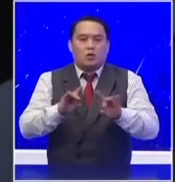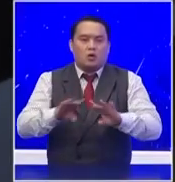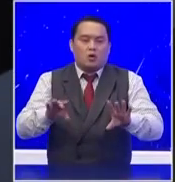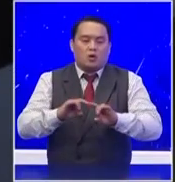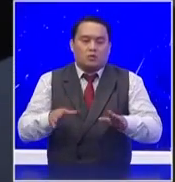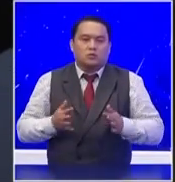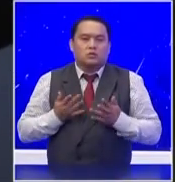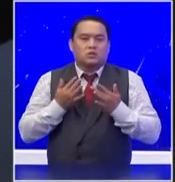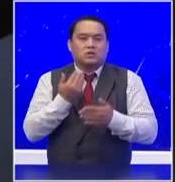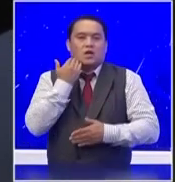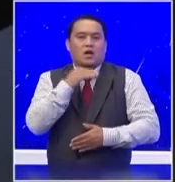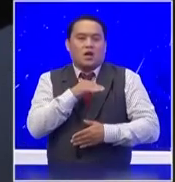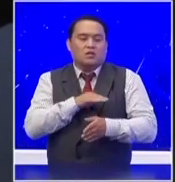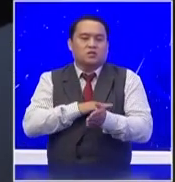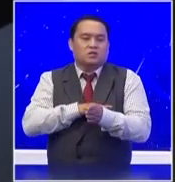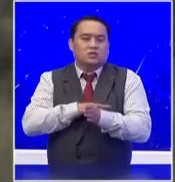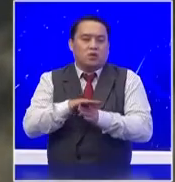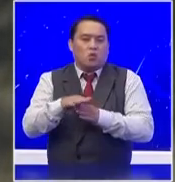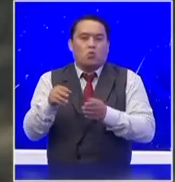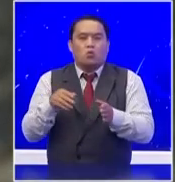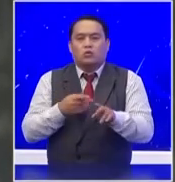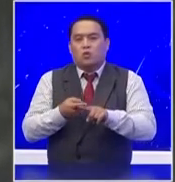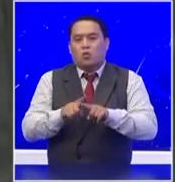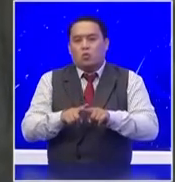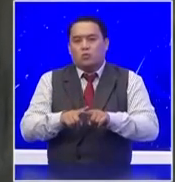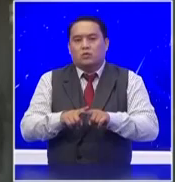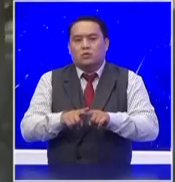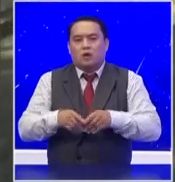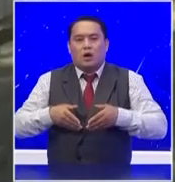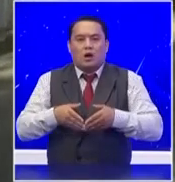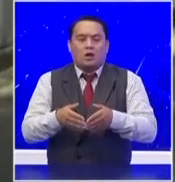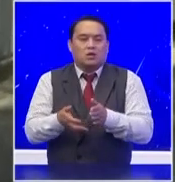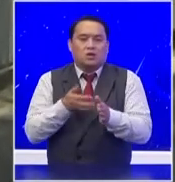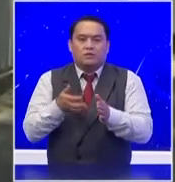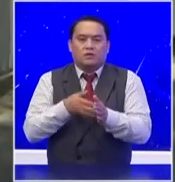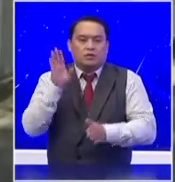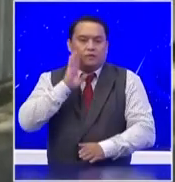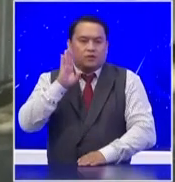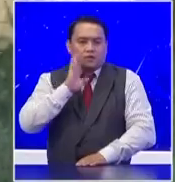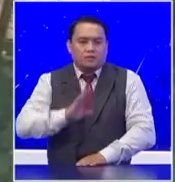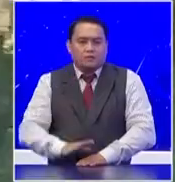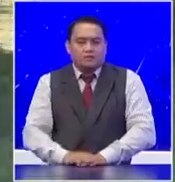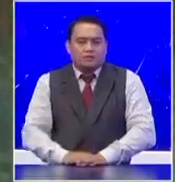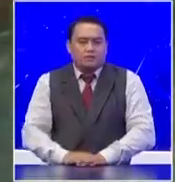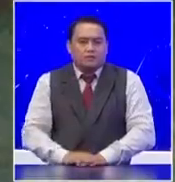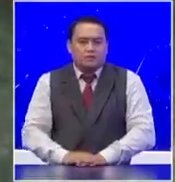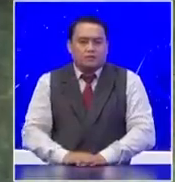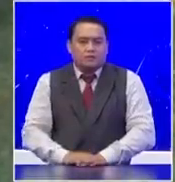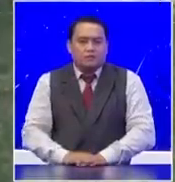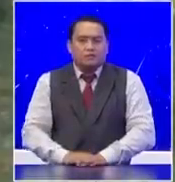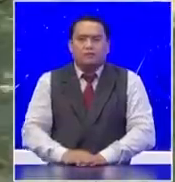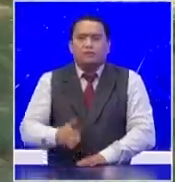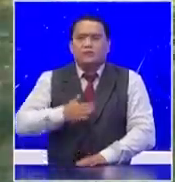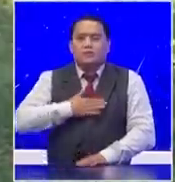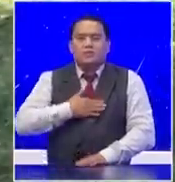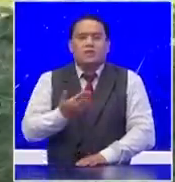бүйімтайлары сапалы салынуы. 7 жылдан бері Ақсу халқы арық суына да жарымай отыр. Күн көріс керек қой,